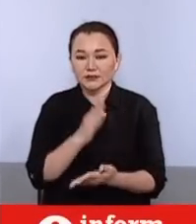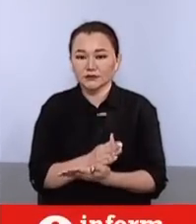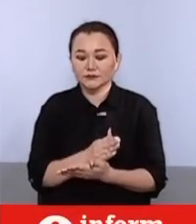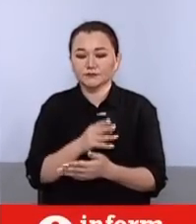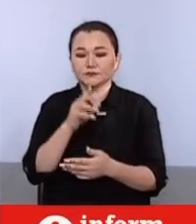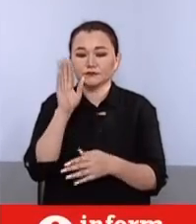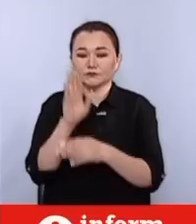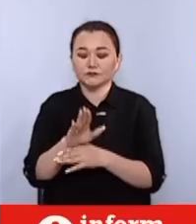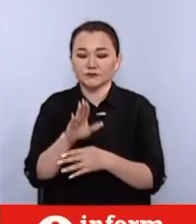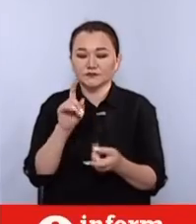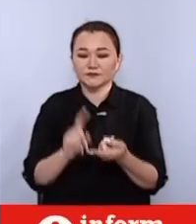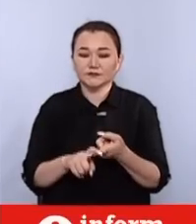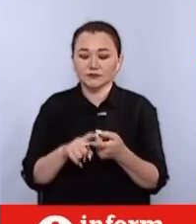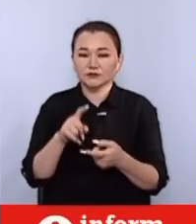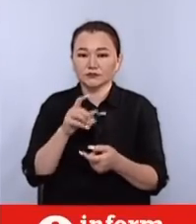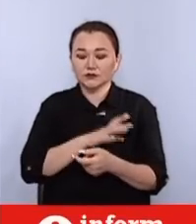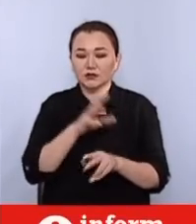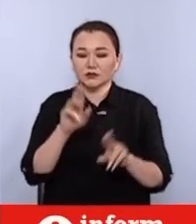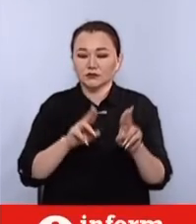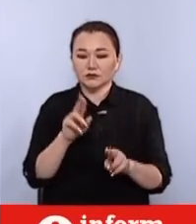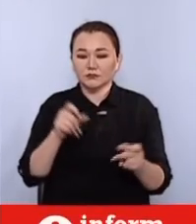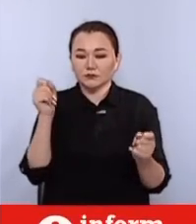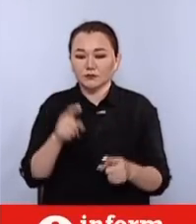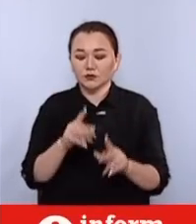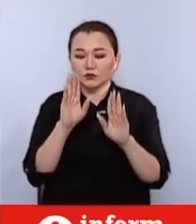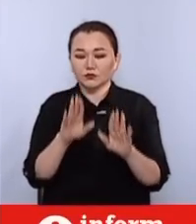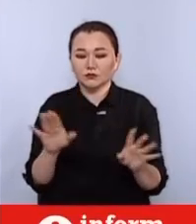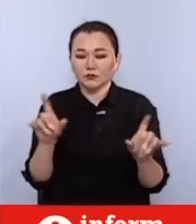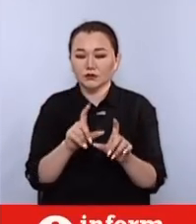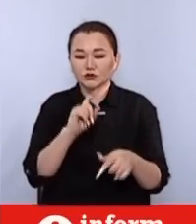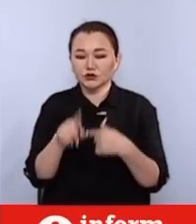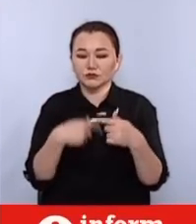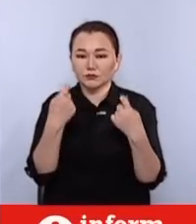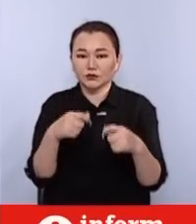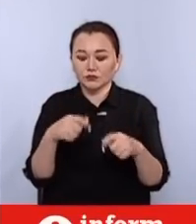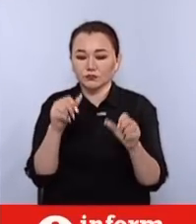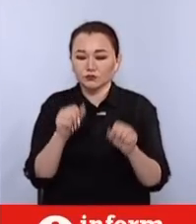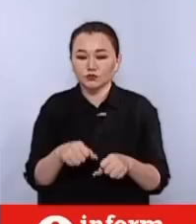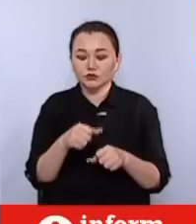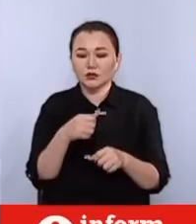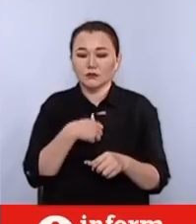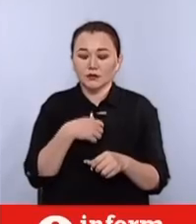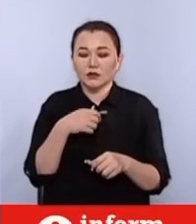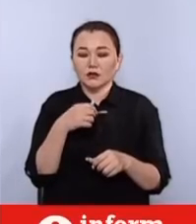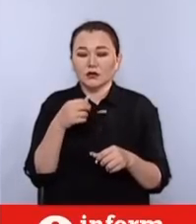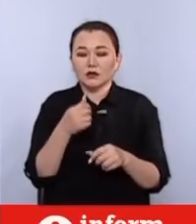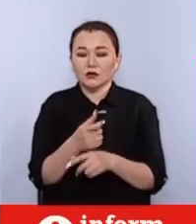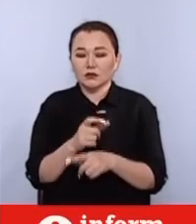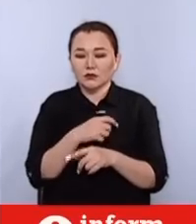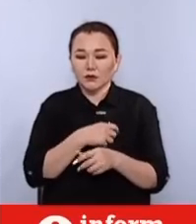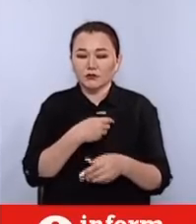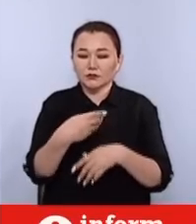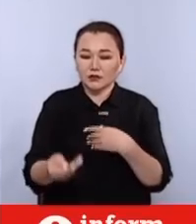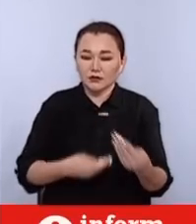үкіметтің қаулысымен бекітілген. Ережеге сәйкес біз оны тек дүкен арқылы сатай аламыз, я тек жаңда жой аламыз. Оны біз таратып